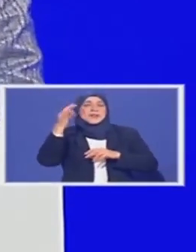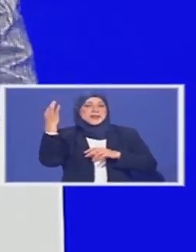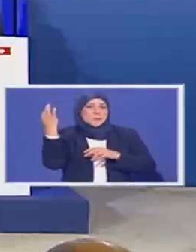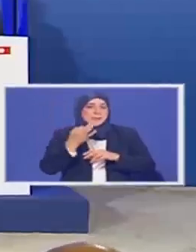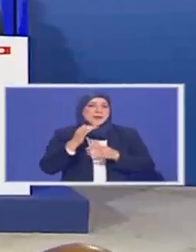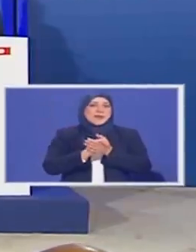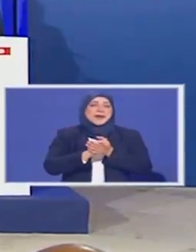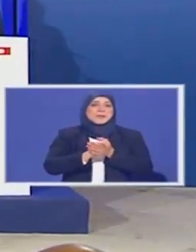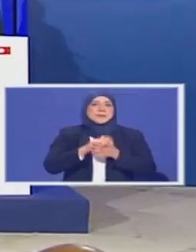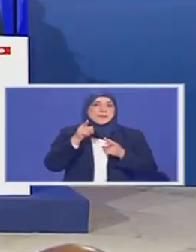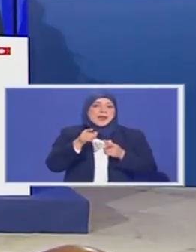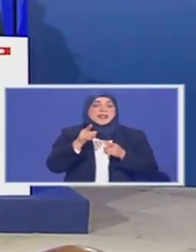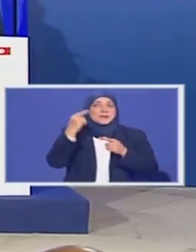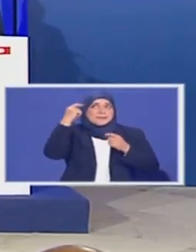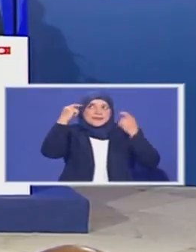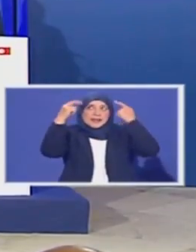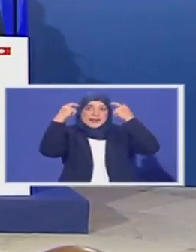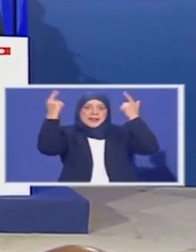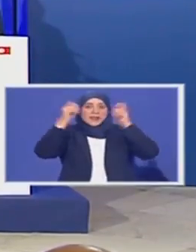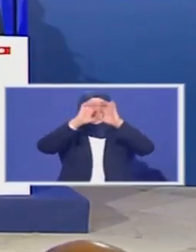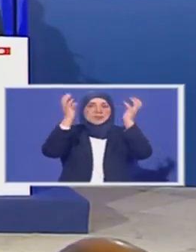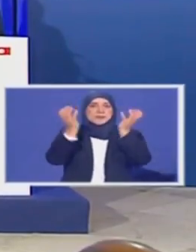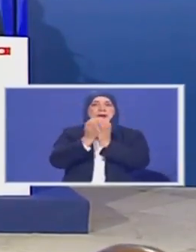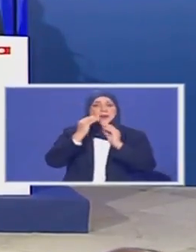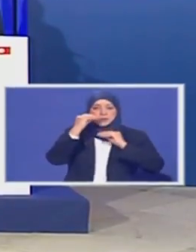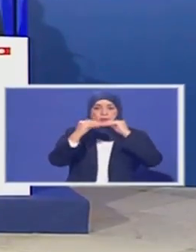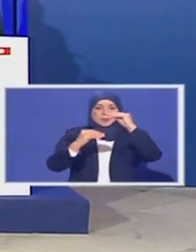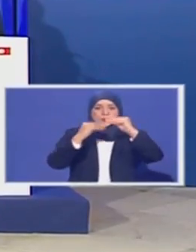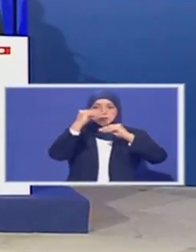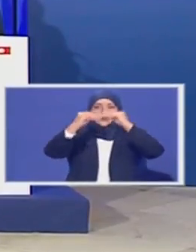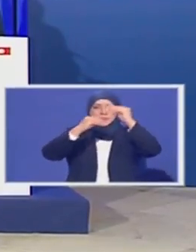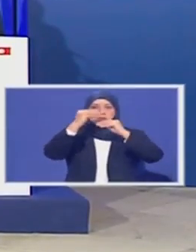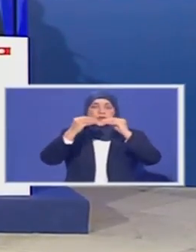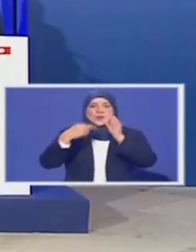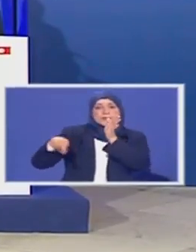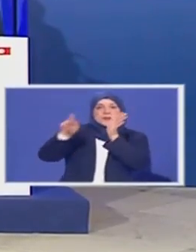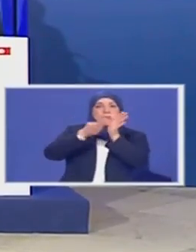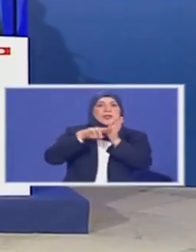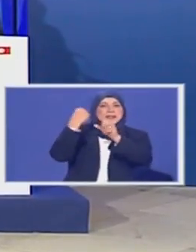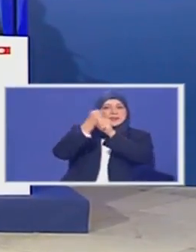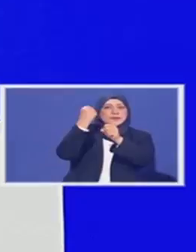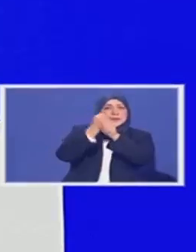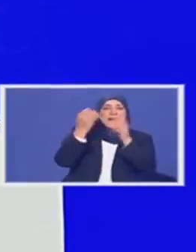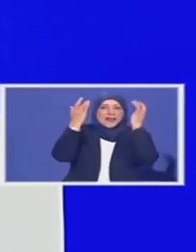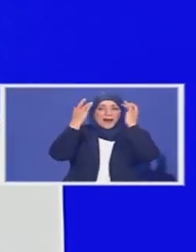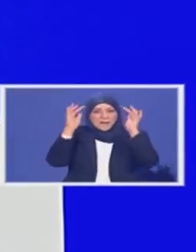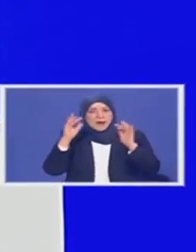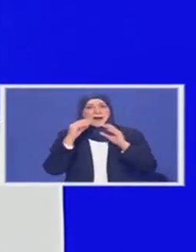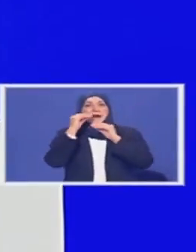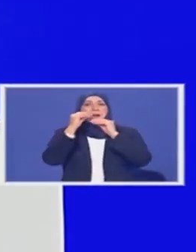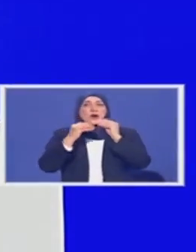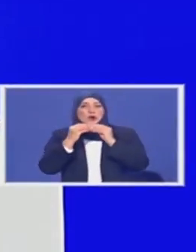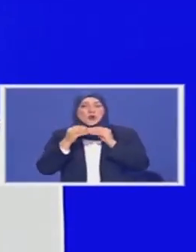الثالثة، هذا التصور العام، أنه تدريجياً الرجوع لبعض الأنشطة الثقافية